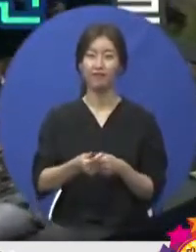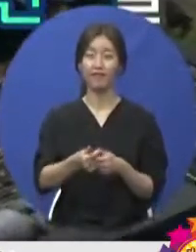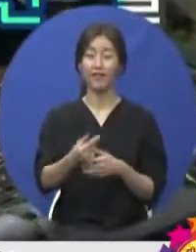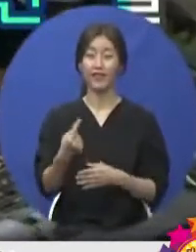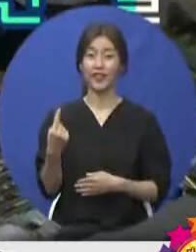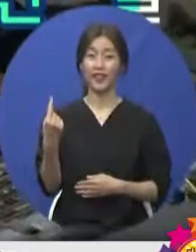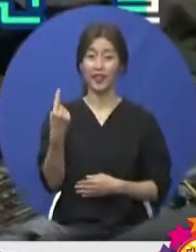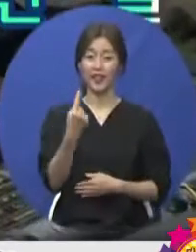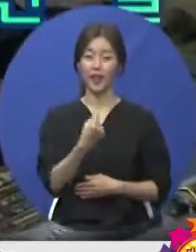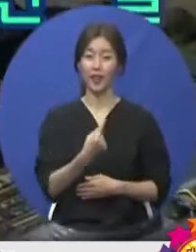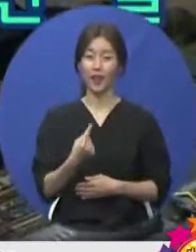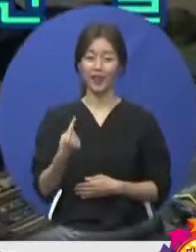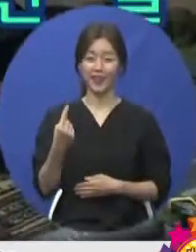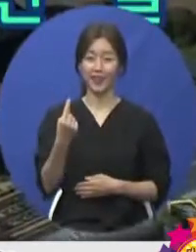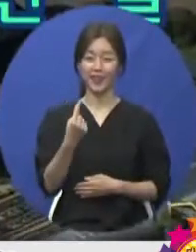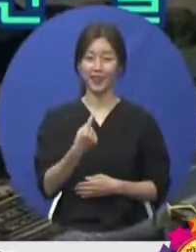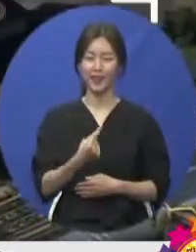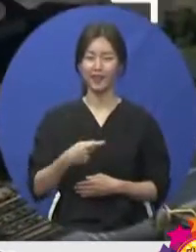떠나가니